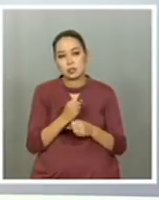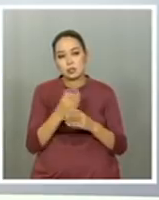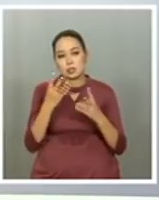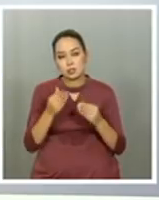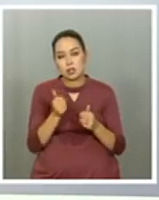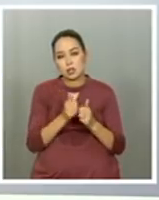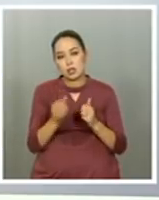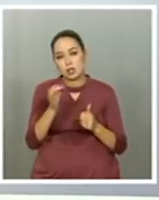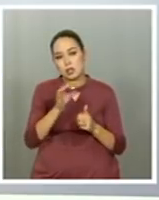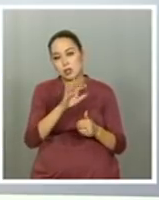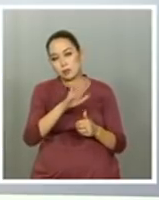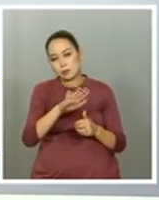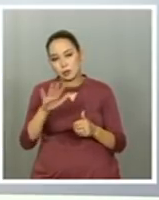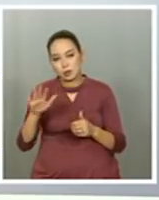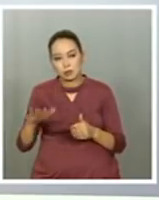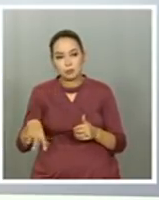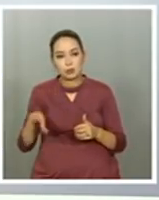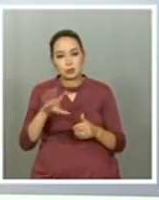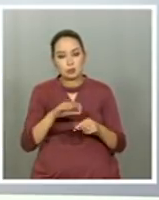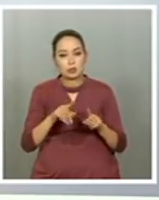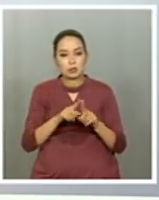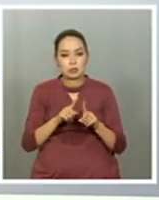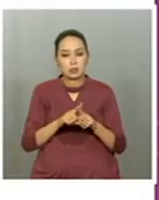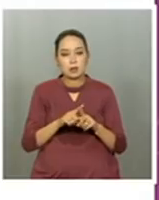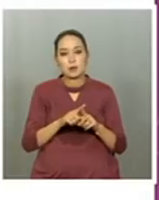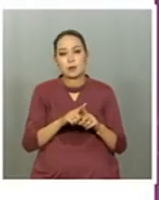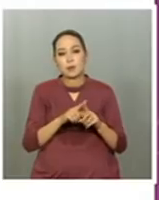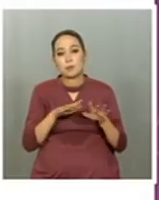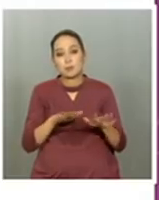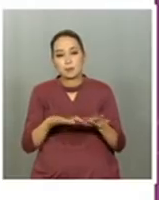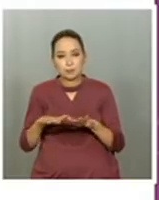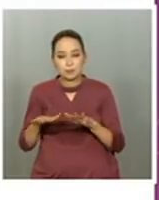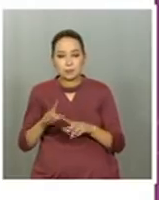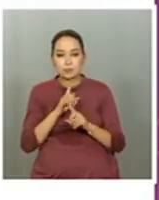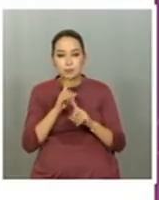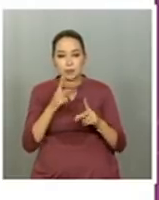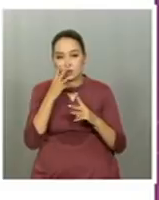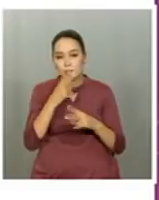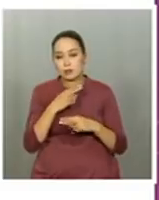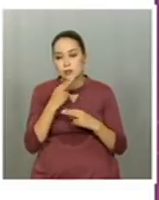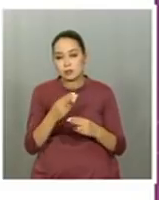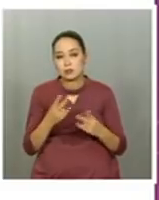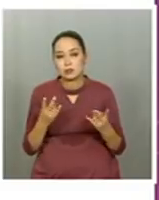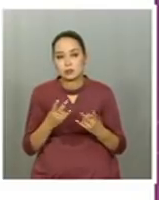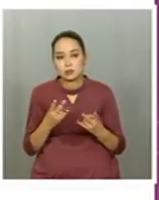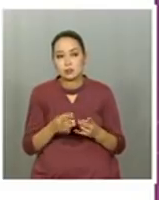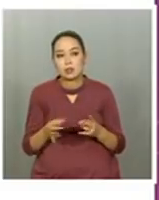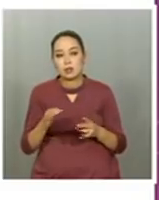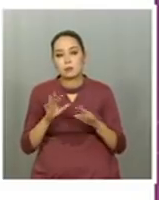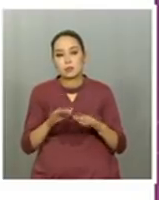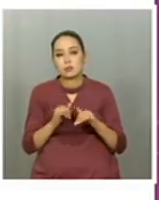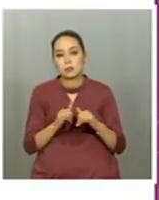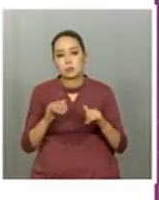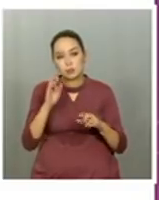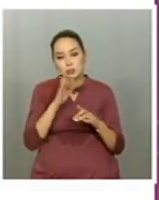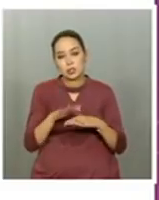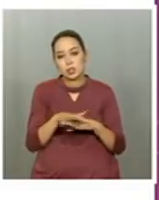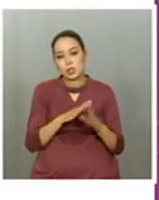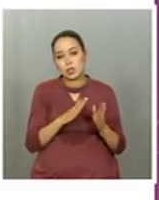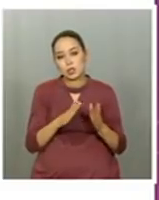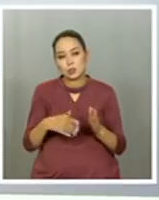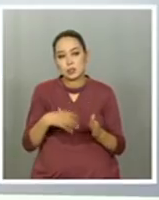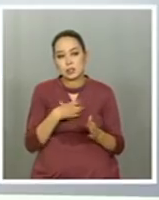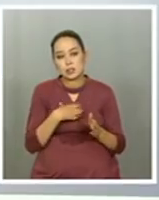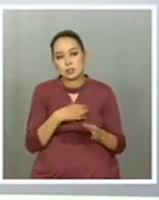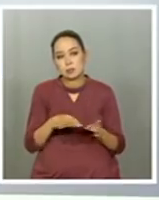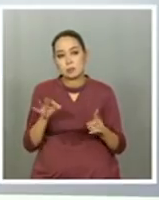аймақтың осындай ерекшеліктерін басты назарда ұстаған жөн. Яғни аумақтық дамытудың мемлекеттік реттеудің негізгі